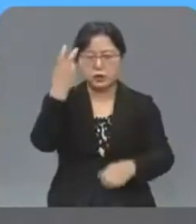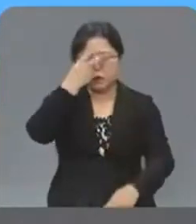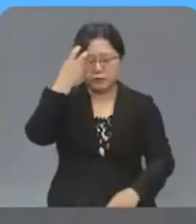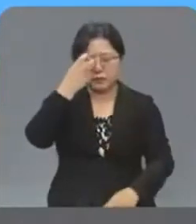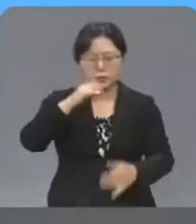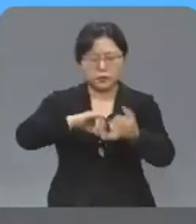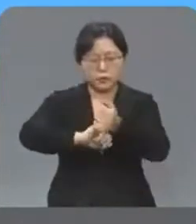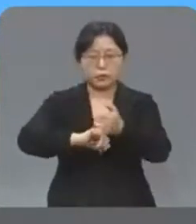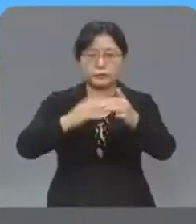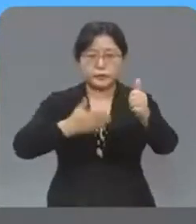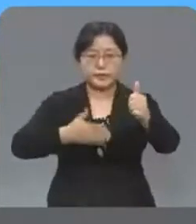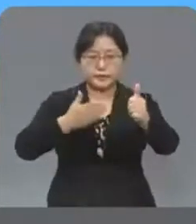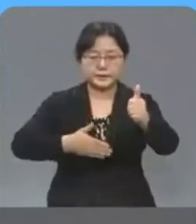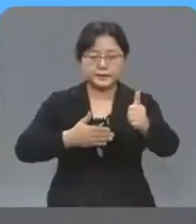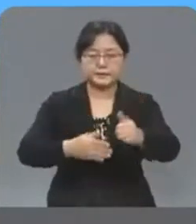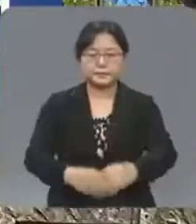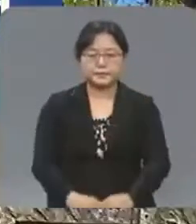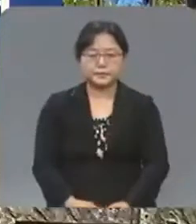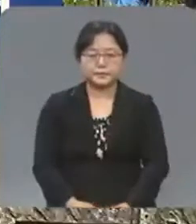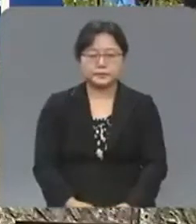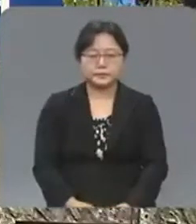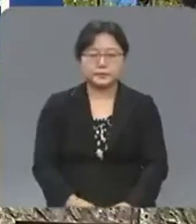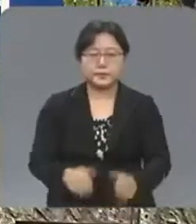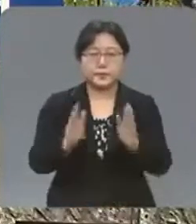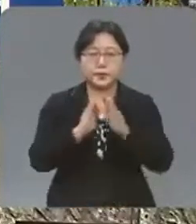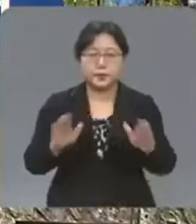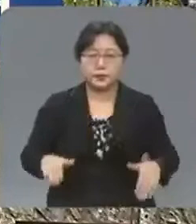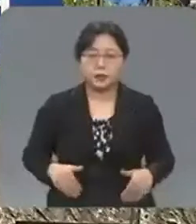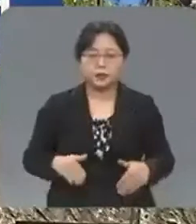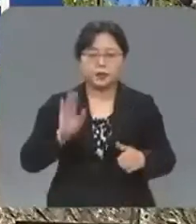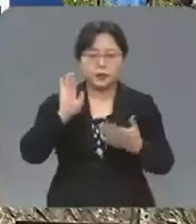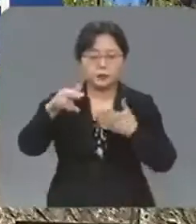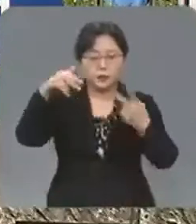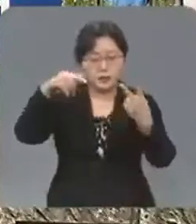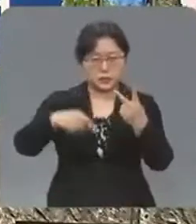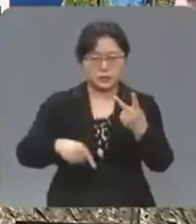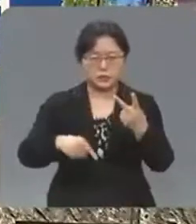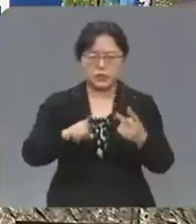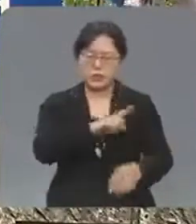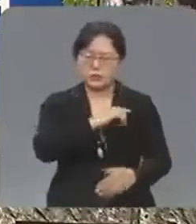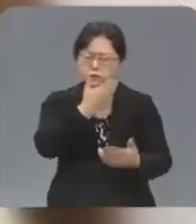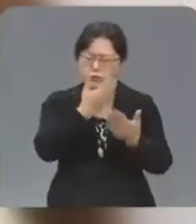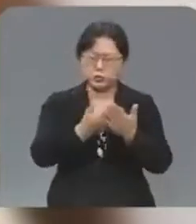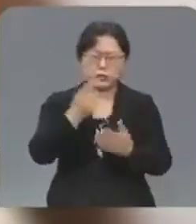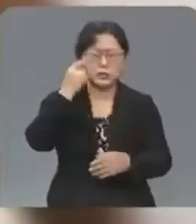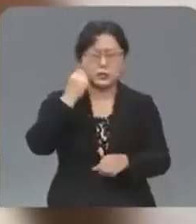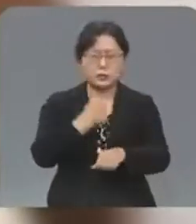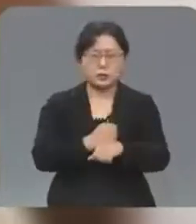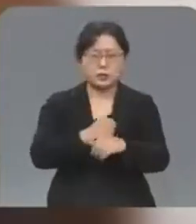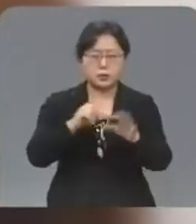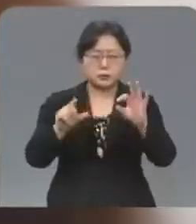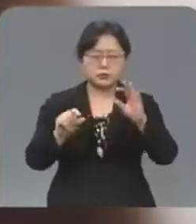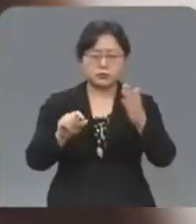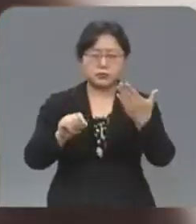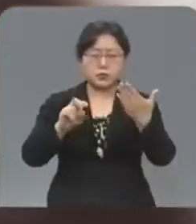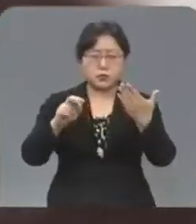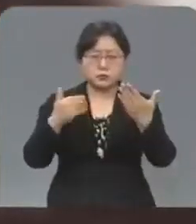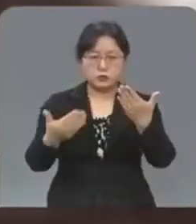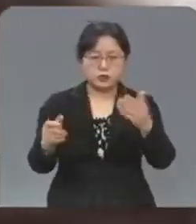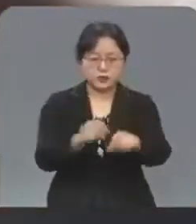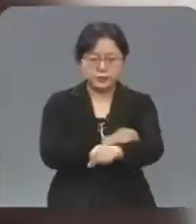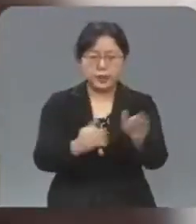꼭 받아주시기를 권장 말씀드리고요. 전라남도는 앞으로 2주를 고비로 보고 오는 29일까지를 특별